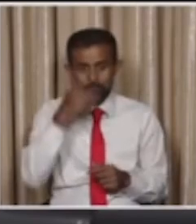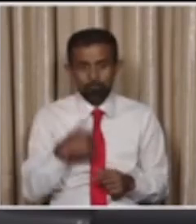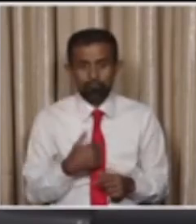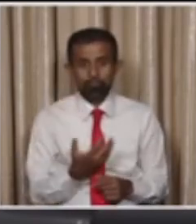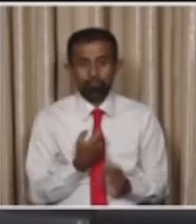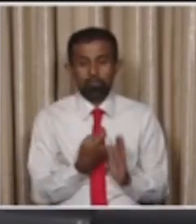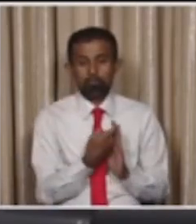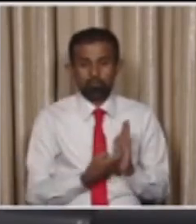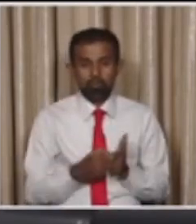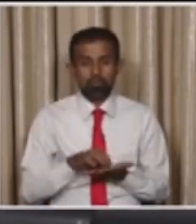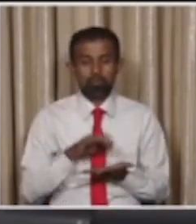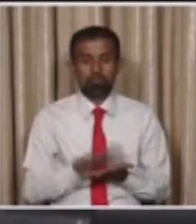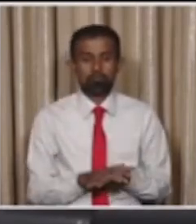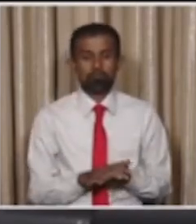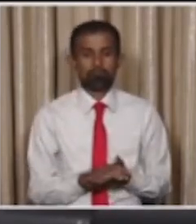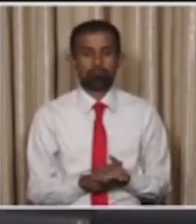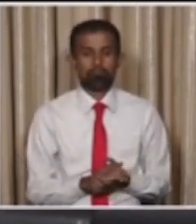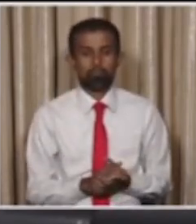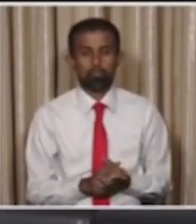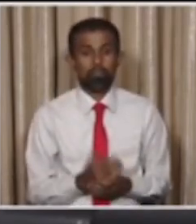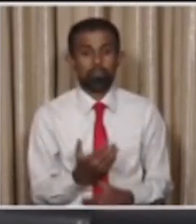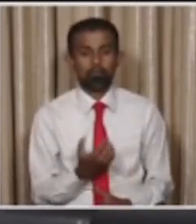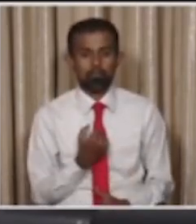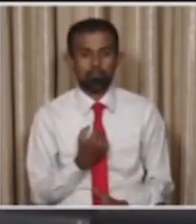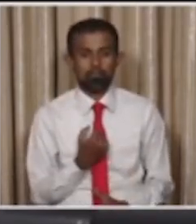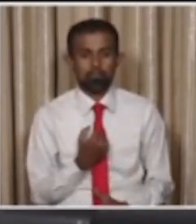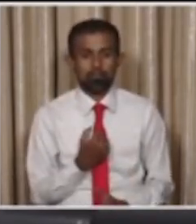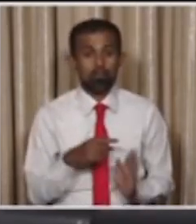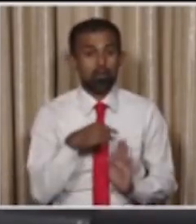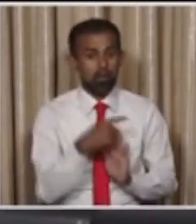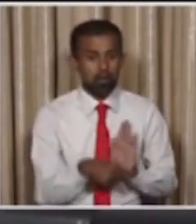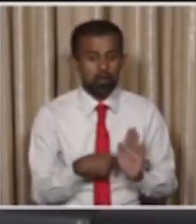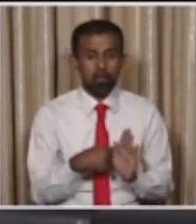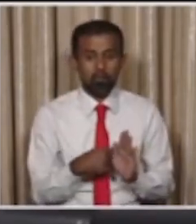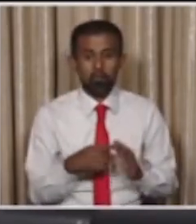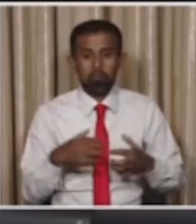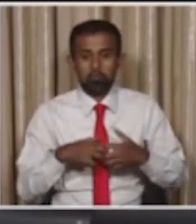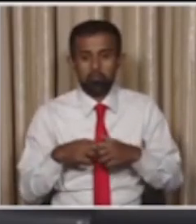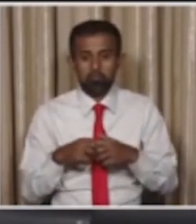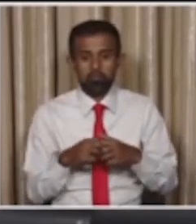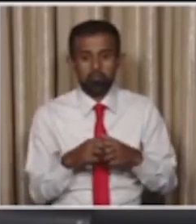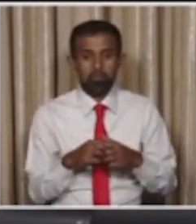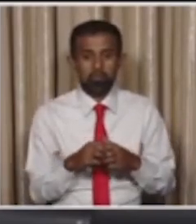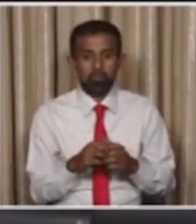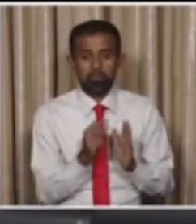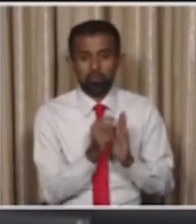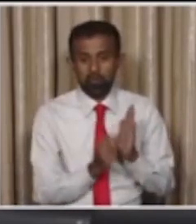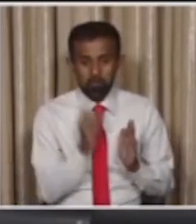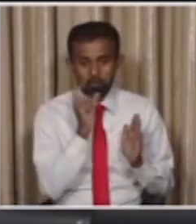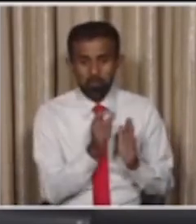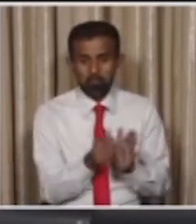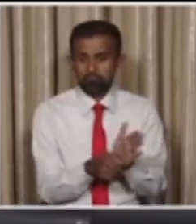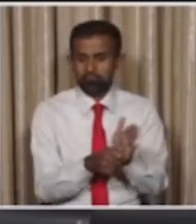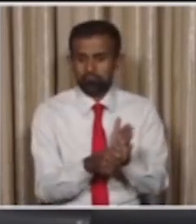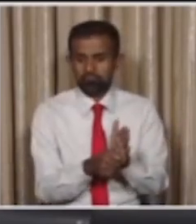ගත්ත ප්‍රතිපත්තිමේ තීන්දුවක්. ඒක ගත්තේ මුළු රටේම තත්ත්වේ තක්සේරුවට අරගෙන. ඒක නිසා